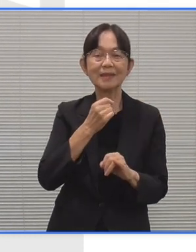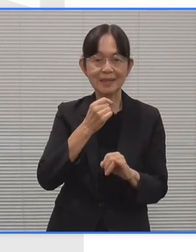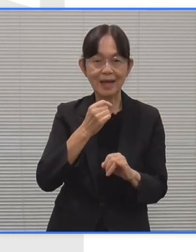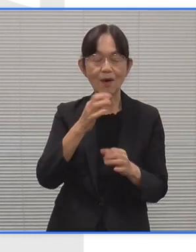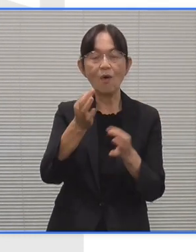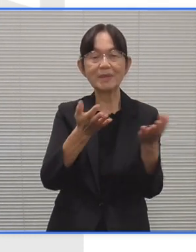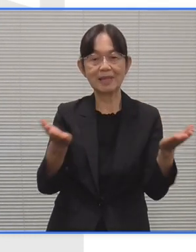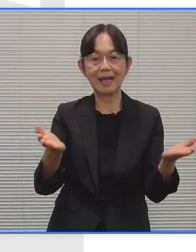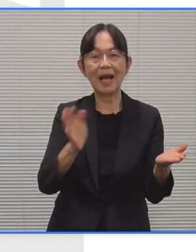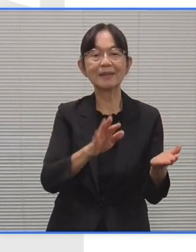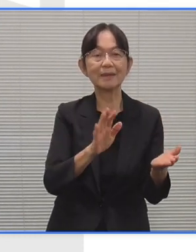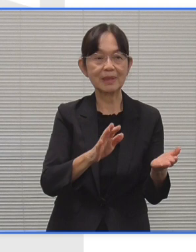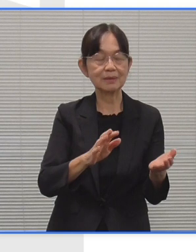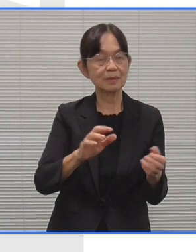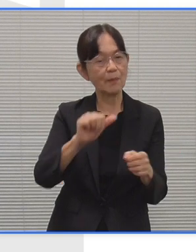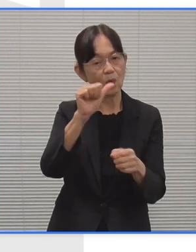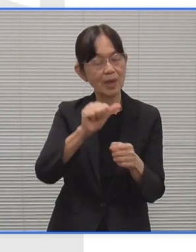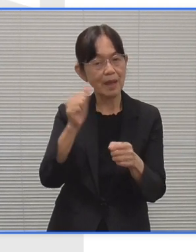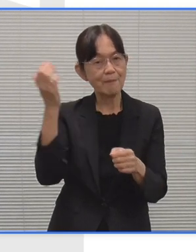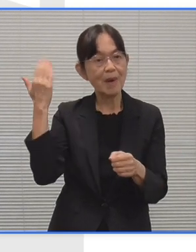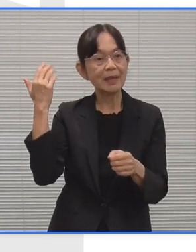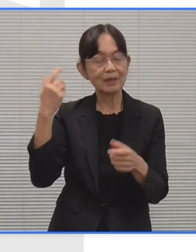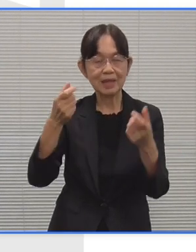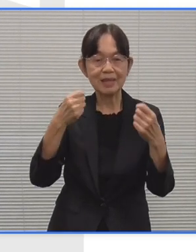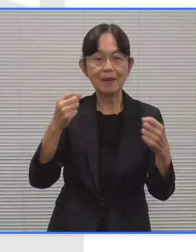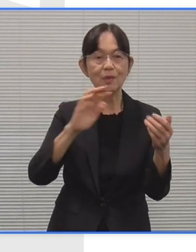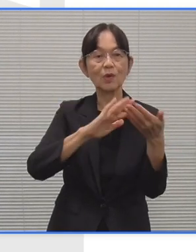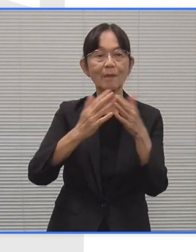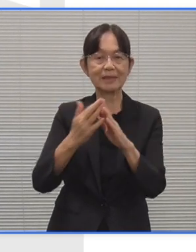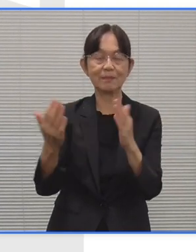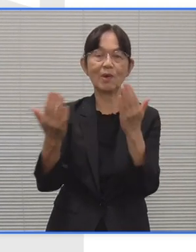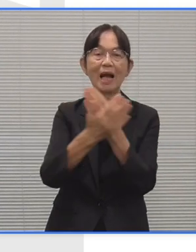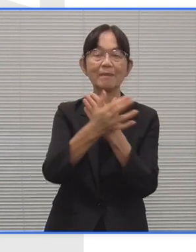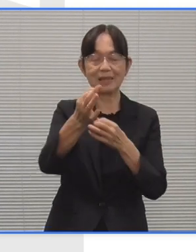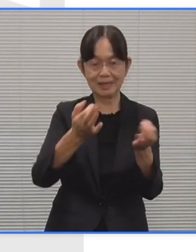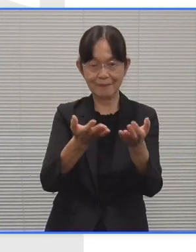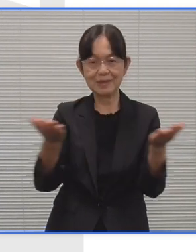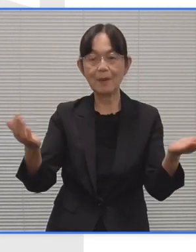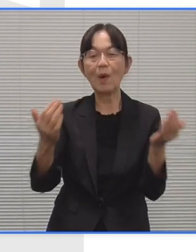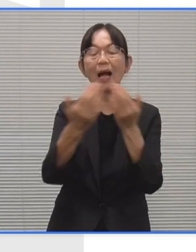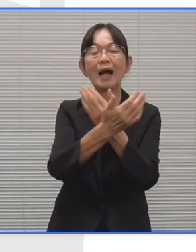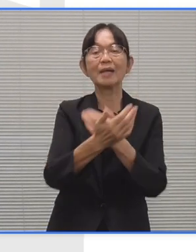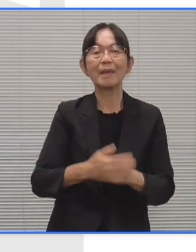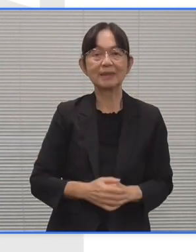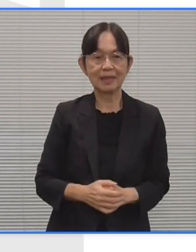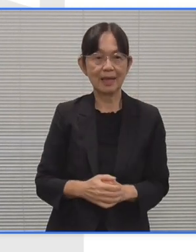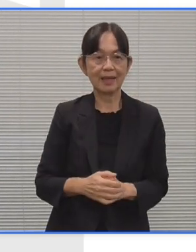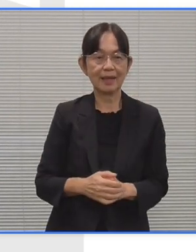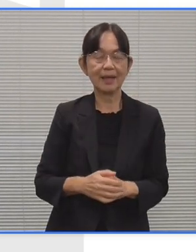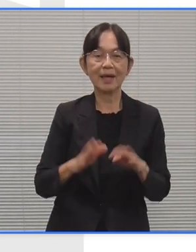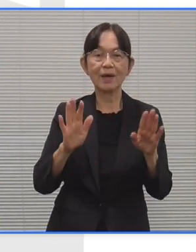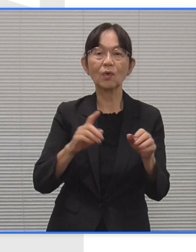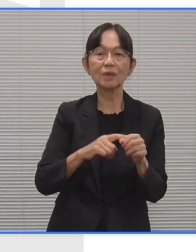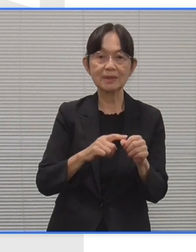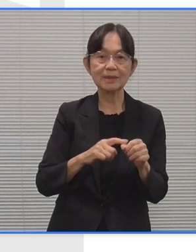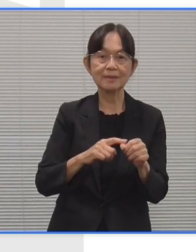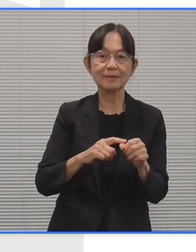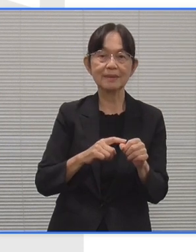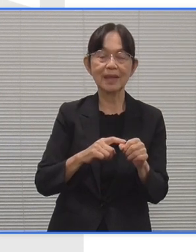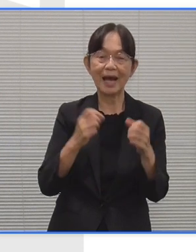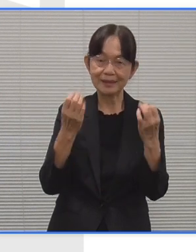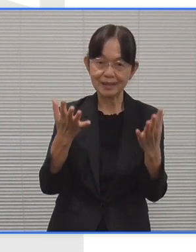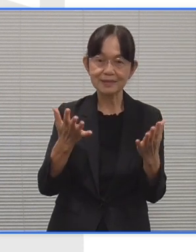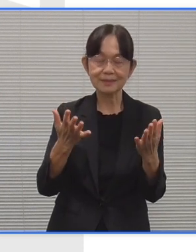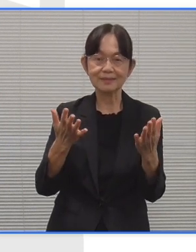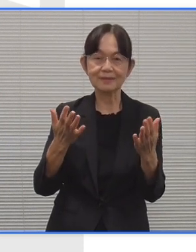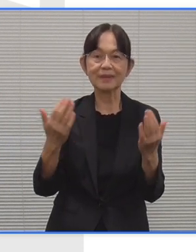けど、5年前なんで池袋の街も変わりましたしお店も変わってますので、今年全面リニューアルを